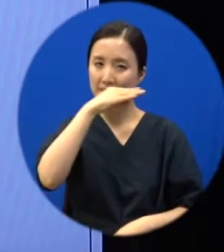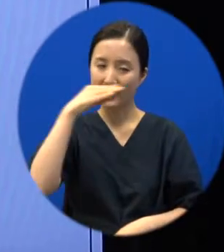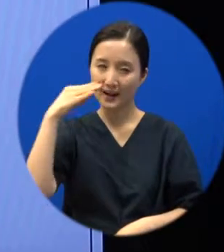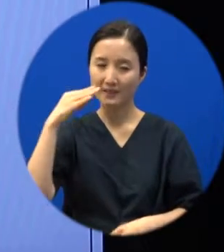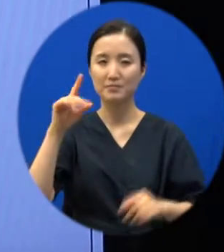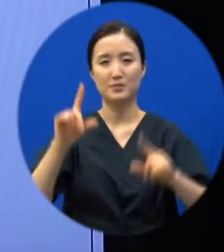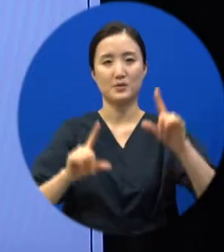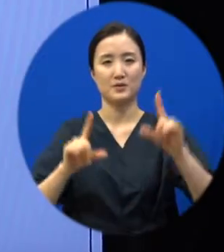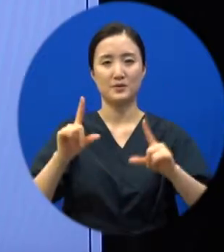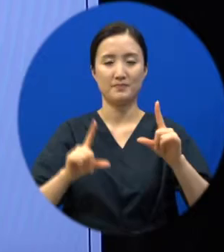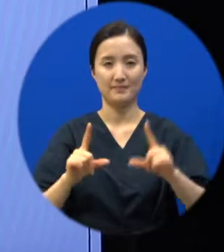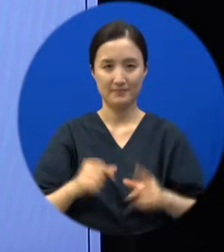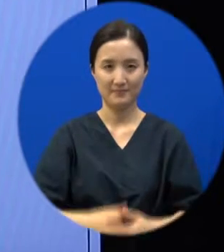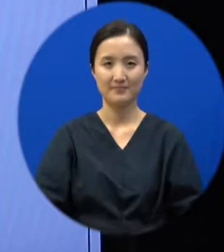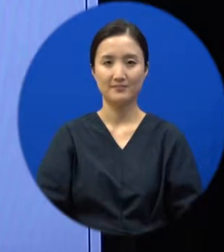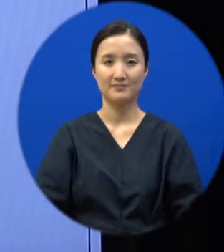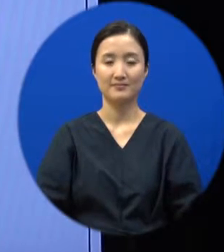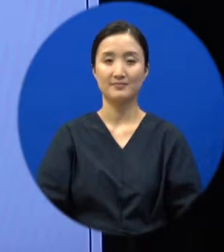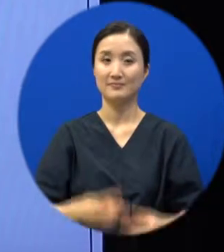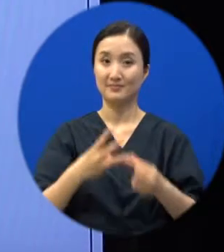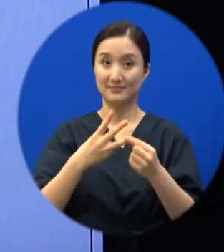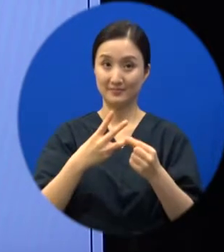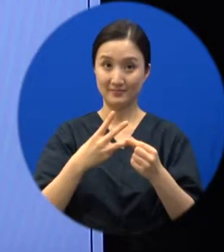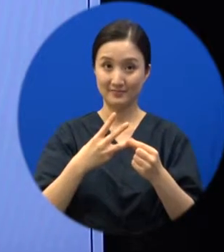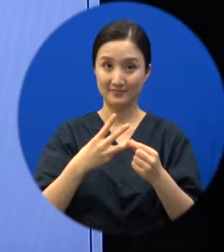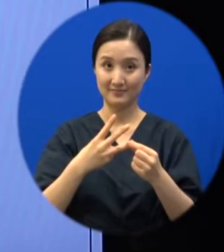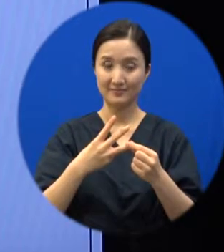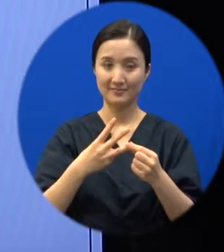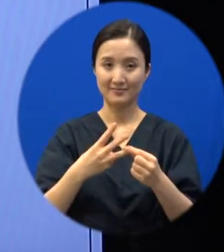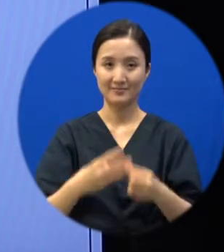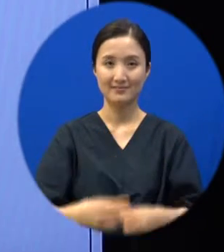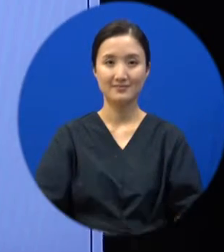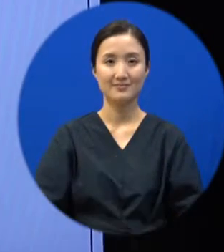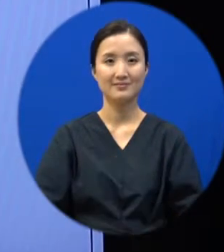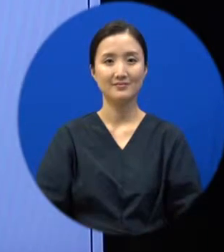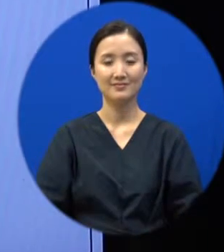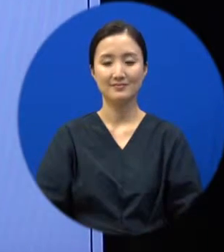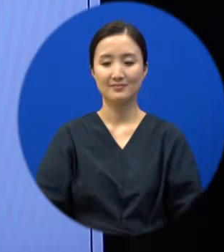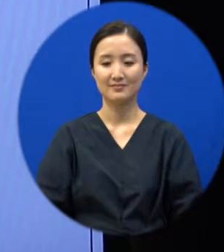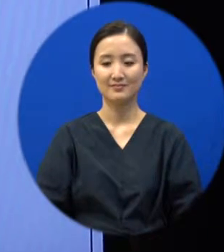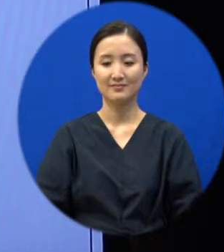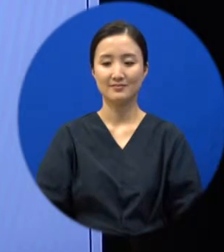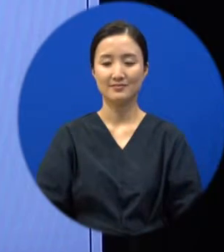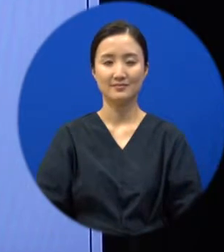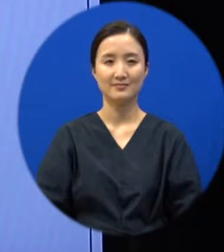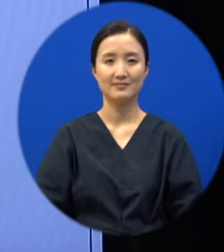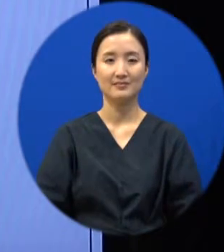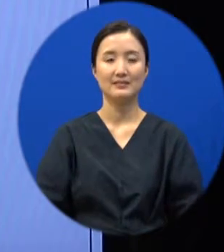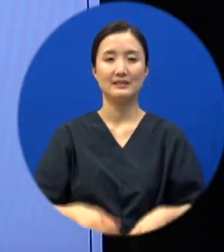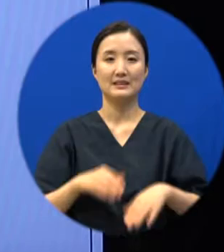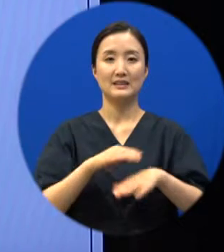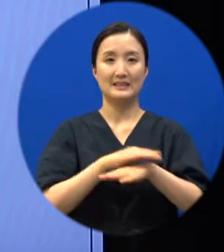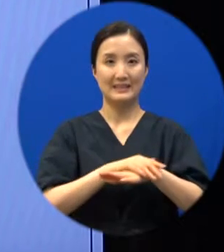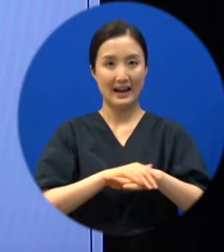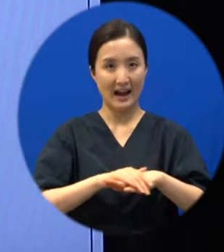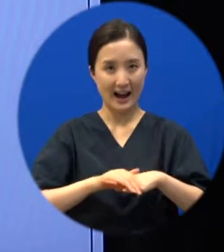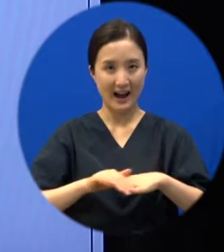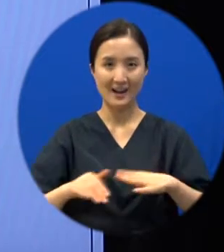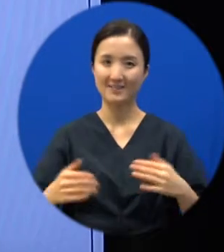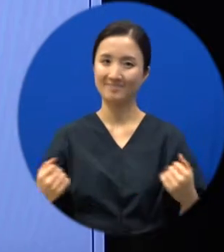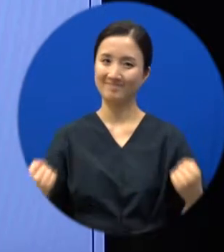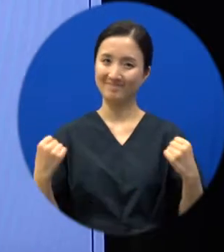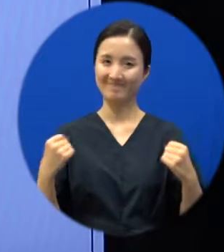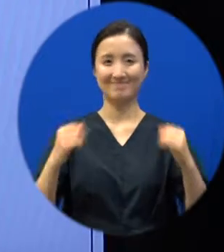원한다는 거죠. 자, 세 번째 조건. 어떤 거죠? 균형 잡힌 건강한 체형. 모두